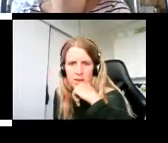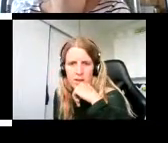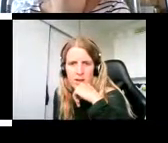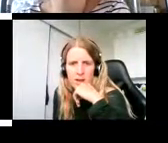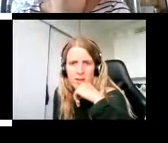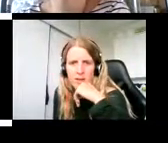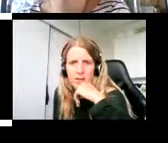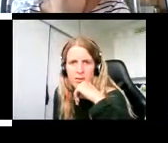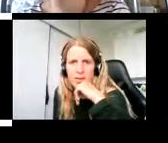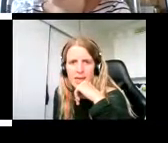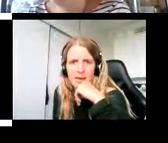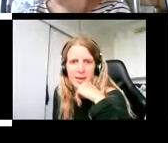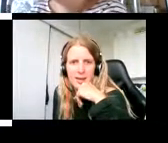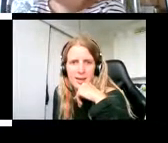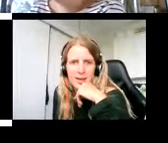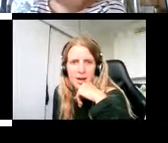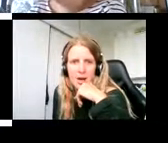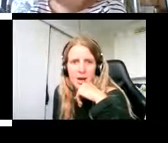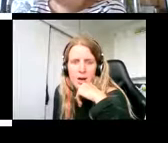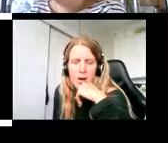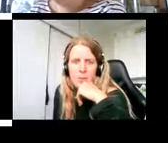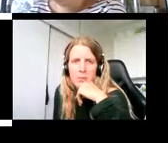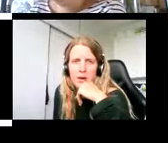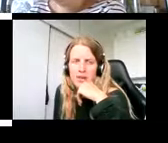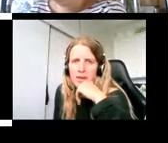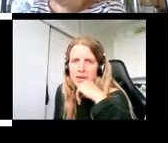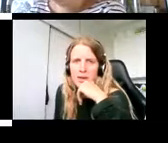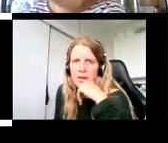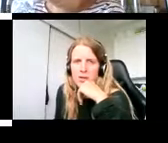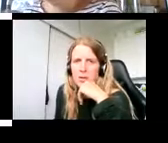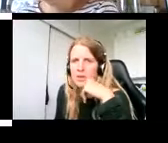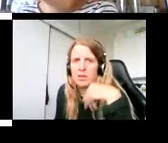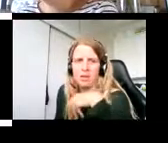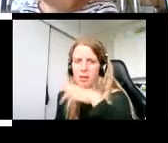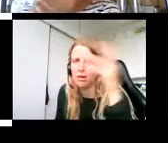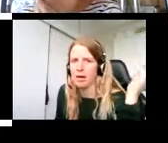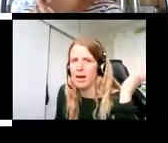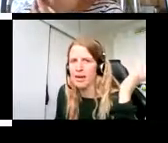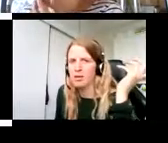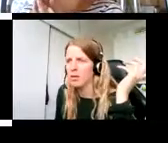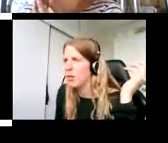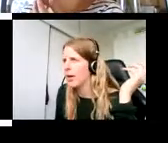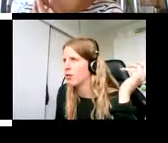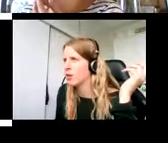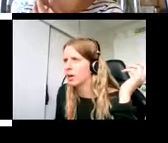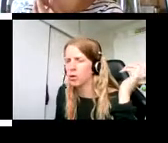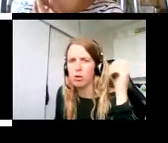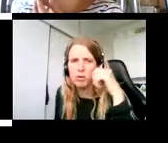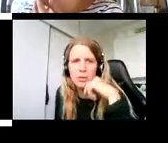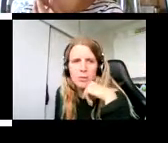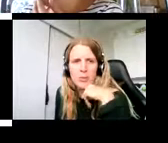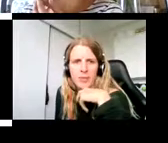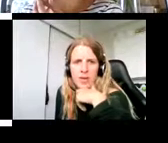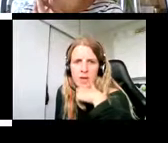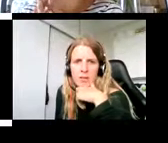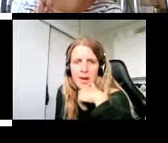over. Je mag naar de volgende slide gaan. Er is een algemene typische lijn die we eigenlijk vorig jaar ook